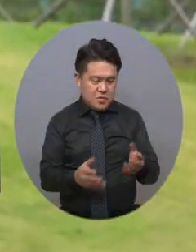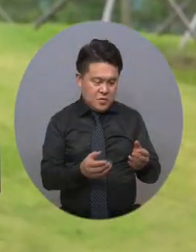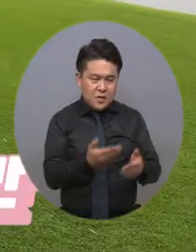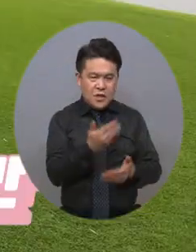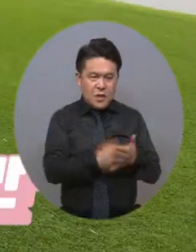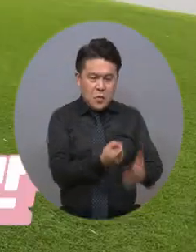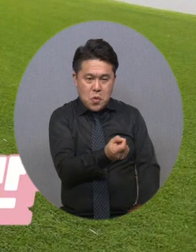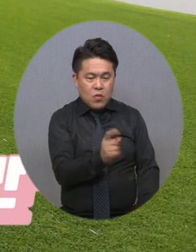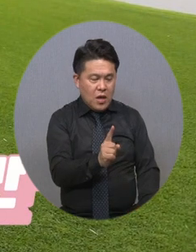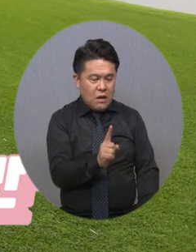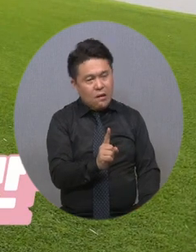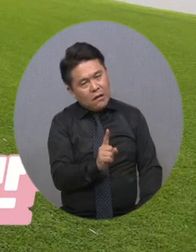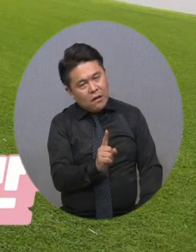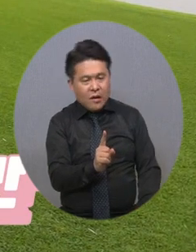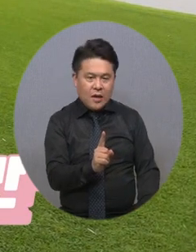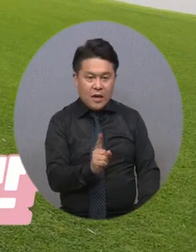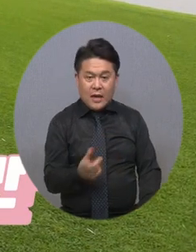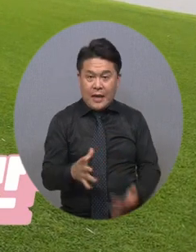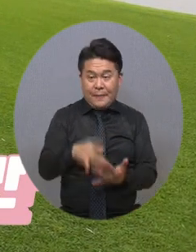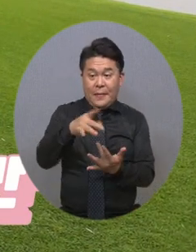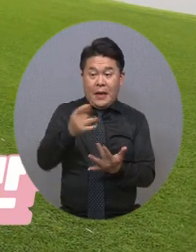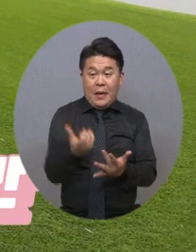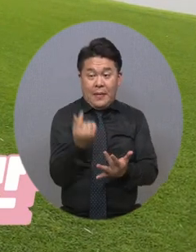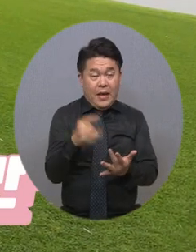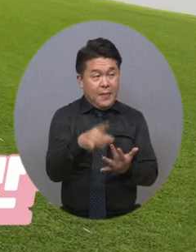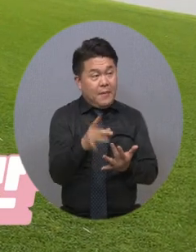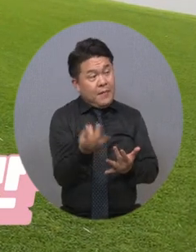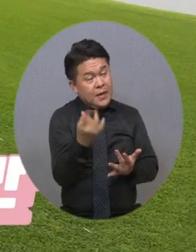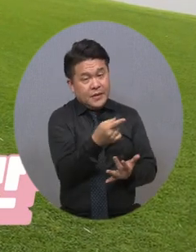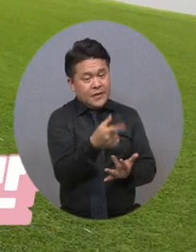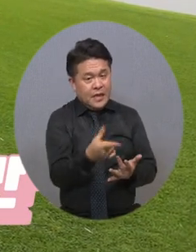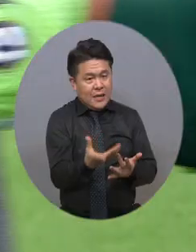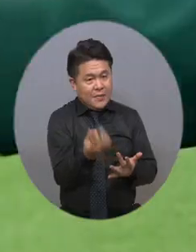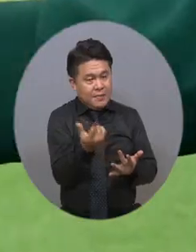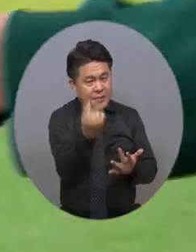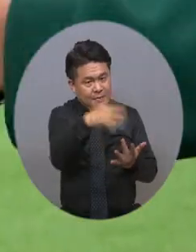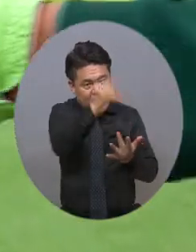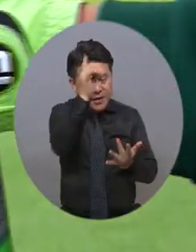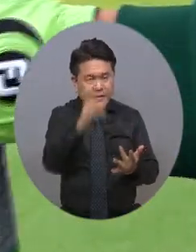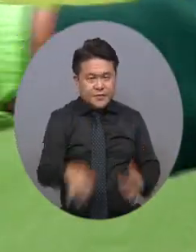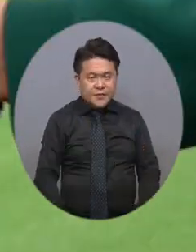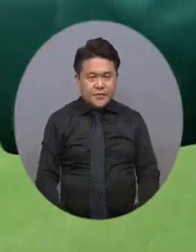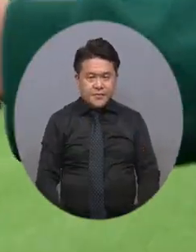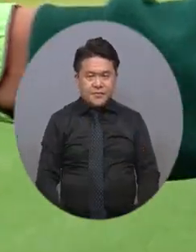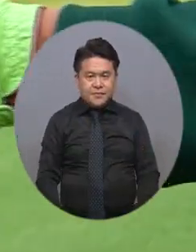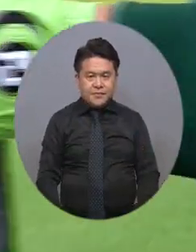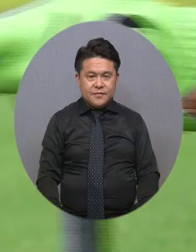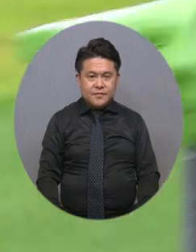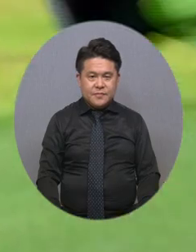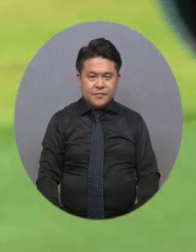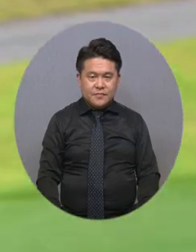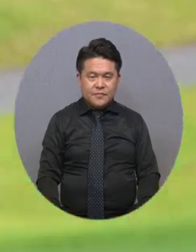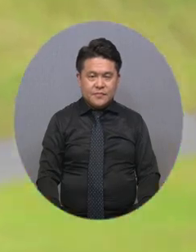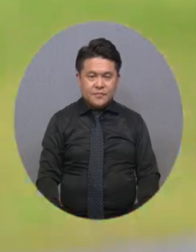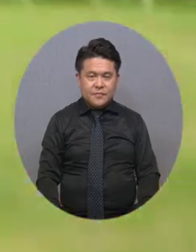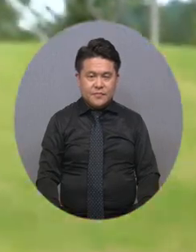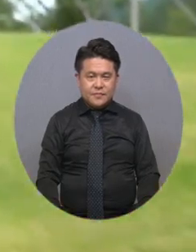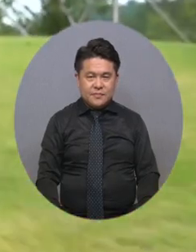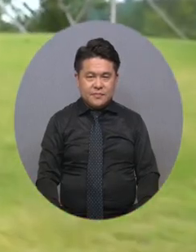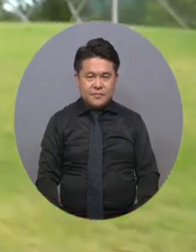없다. 자 고르시오. 빨리 고르시오. 빨리 빨리 빨리. 아, 빨리 없다. 고르시오. 오케이. 빨리. 여기 끝에 거.